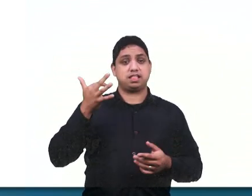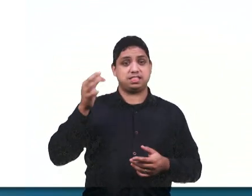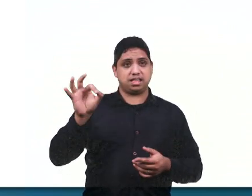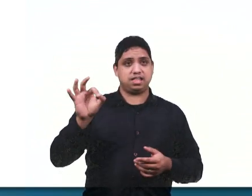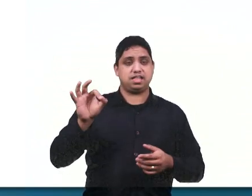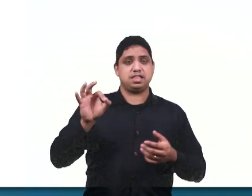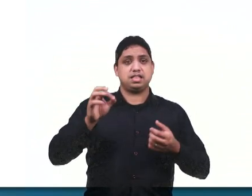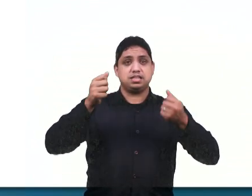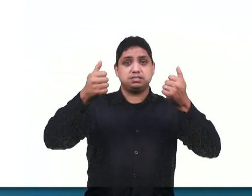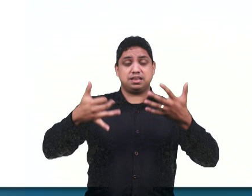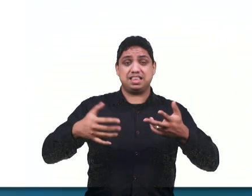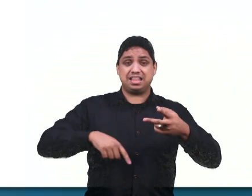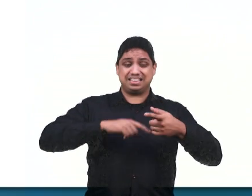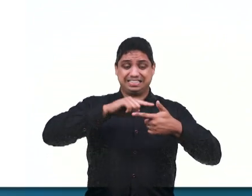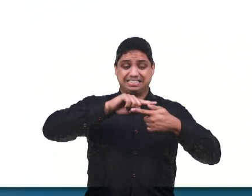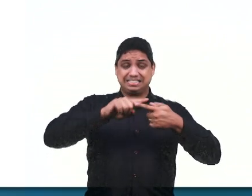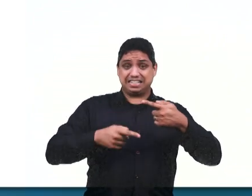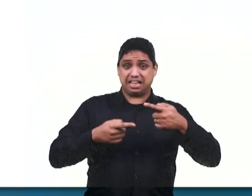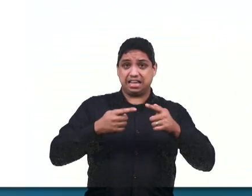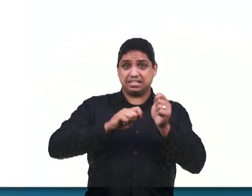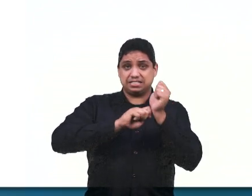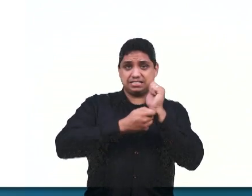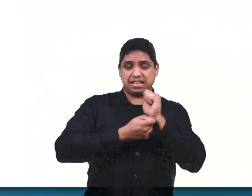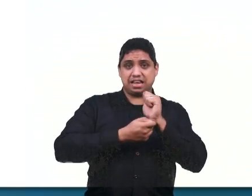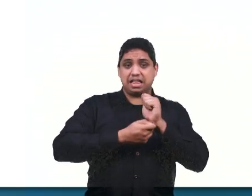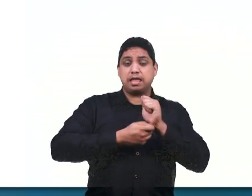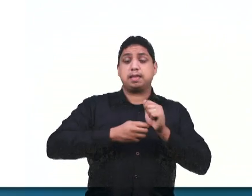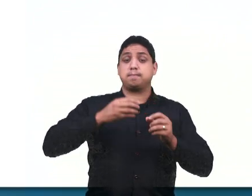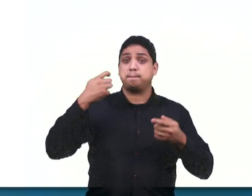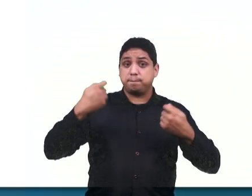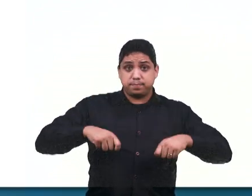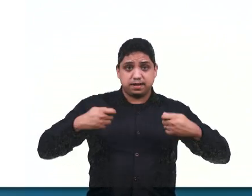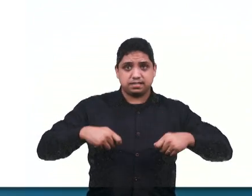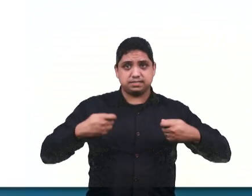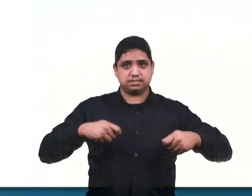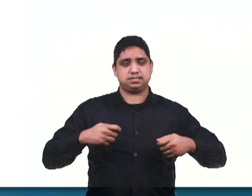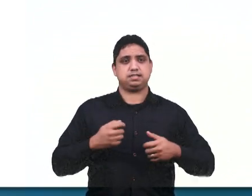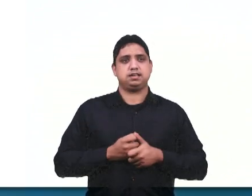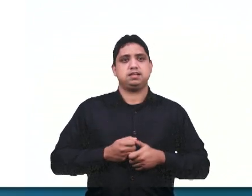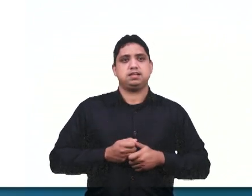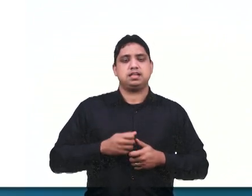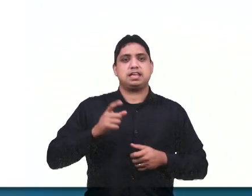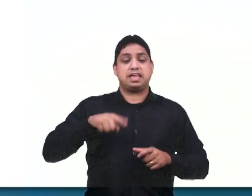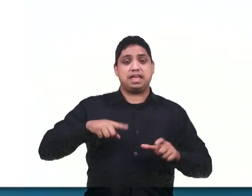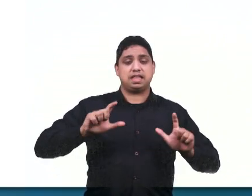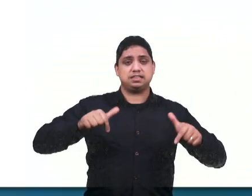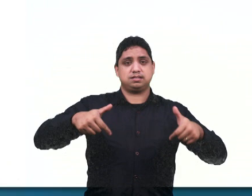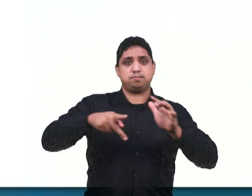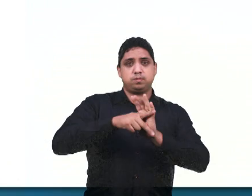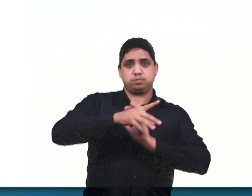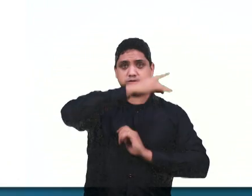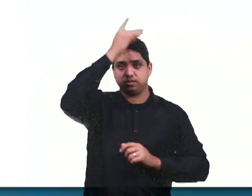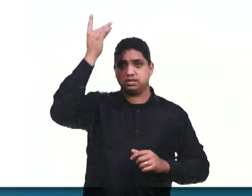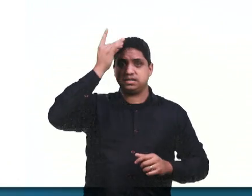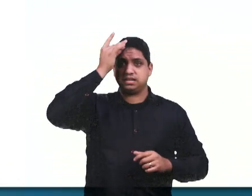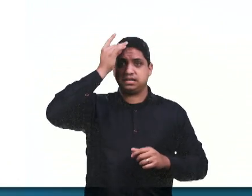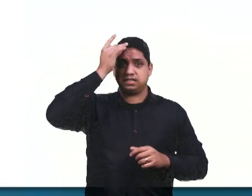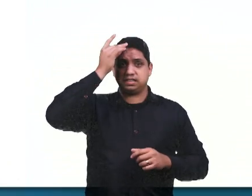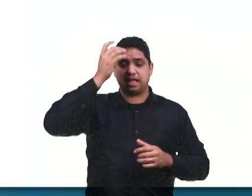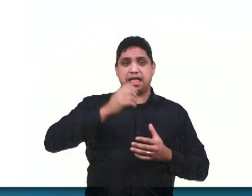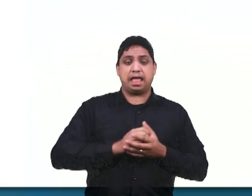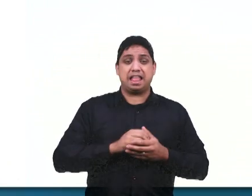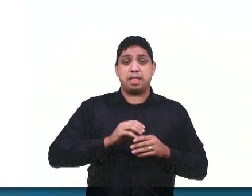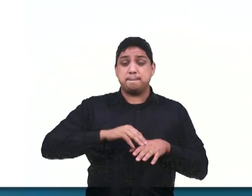question. Citez les autres 7 mystères indispensables qui sont manifestations du Saint-Esprit,